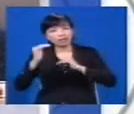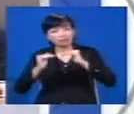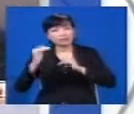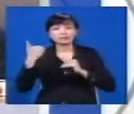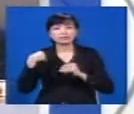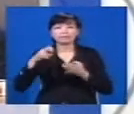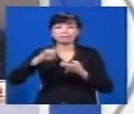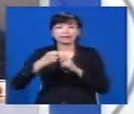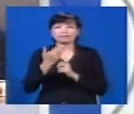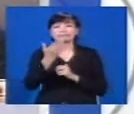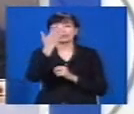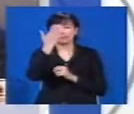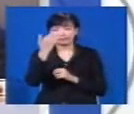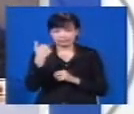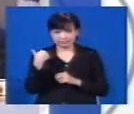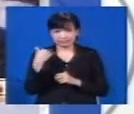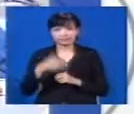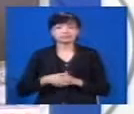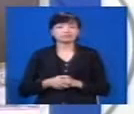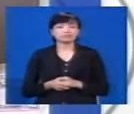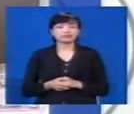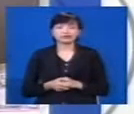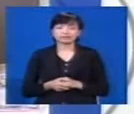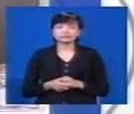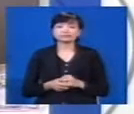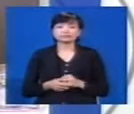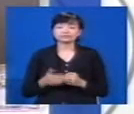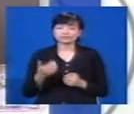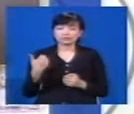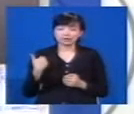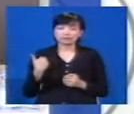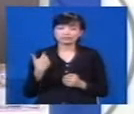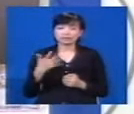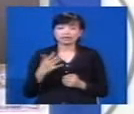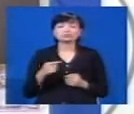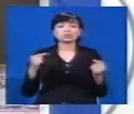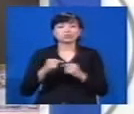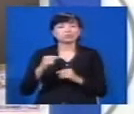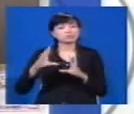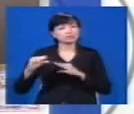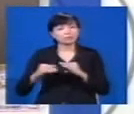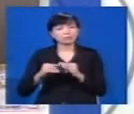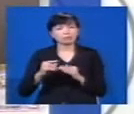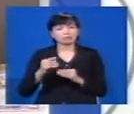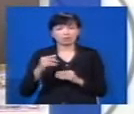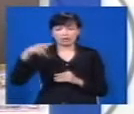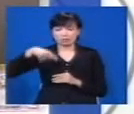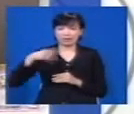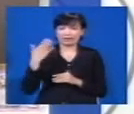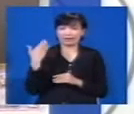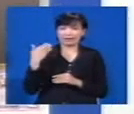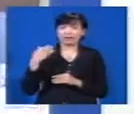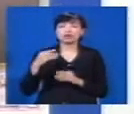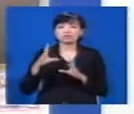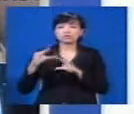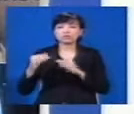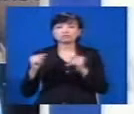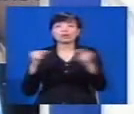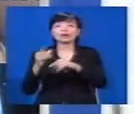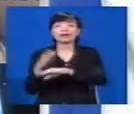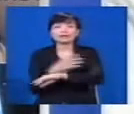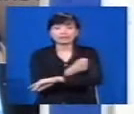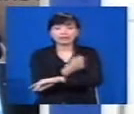แล้วก็ปัญหาเฉพาะหน้าและที่ล่าสุดก็คือการประชุมเมื่อวันพุธที่ผ่านมา ด้ านการเมืองอาจจะมีความ